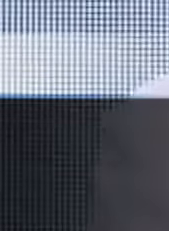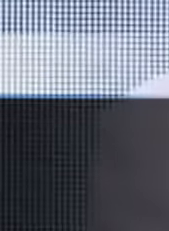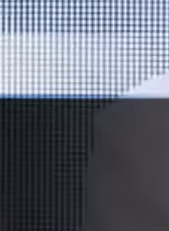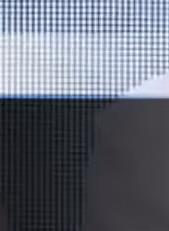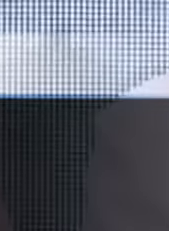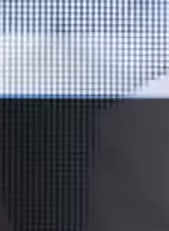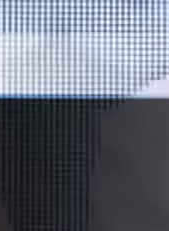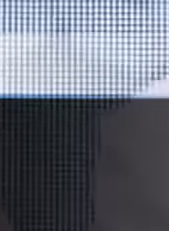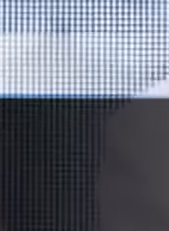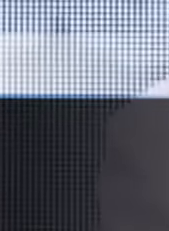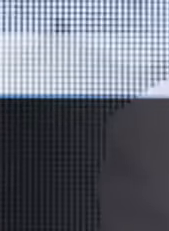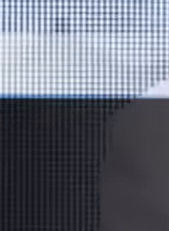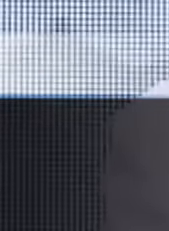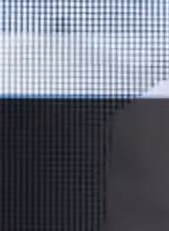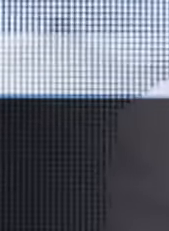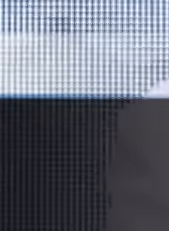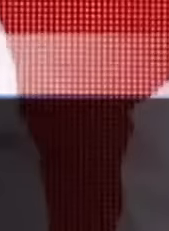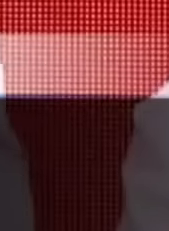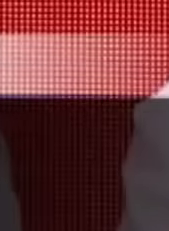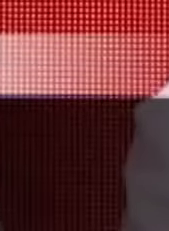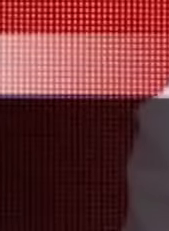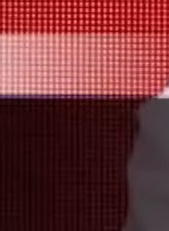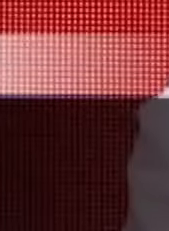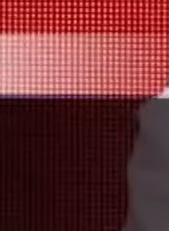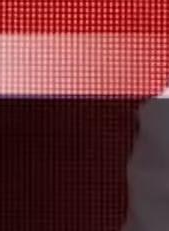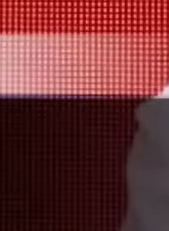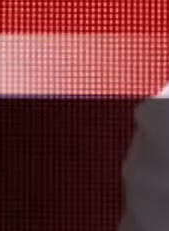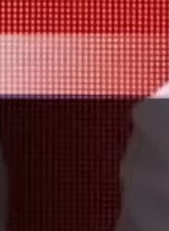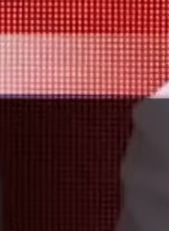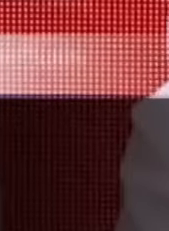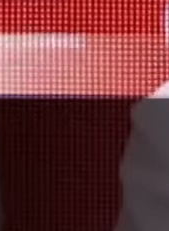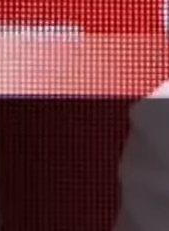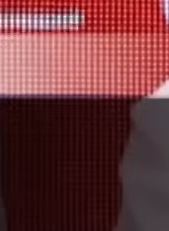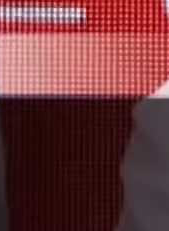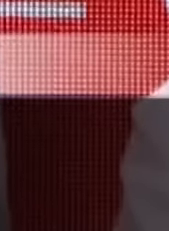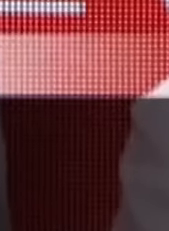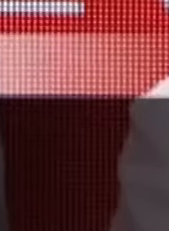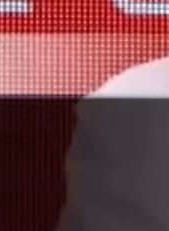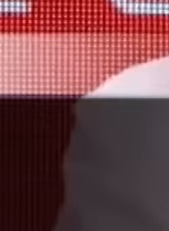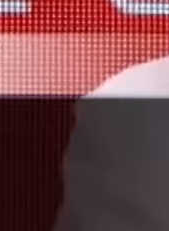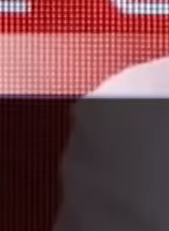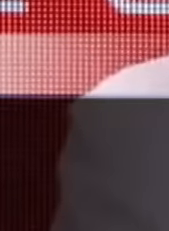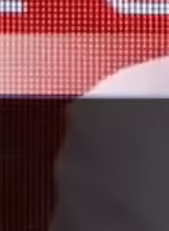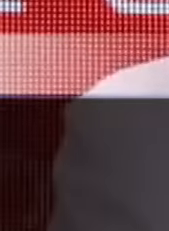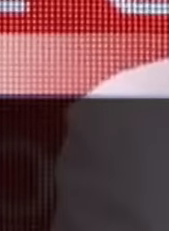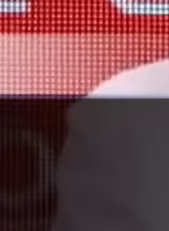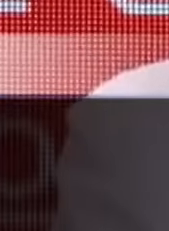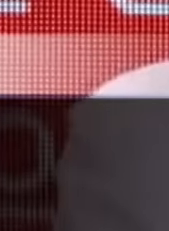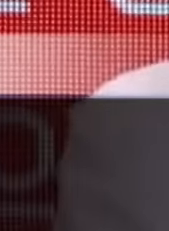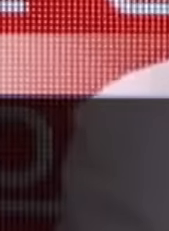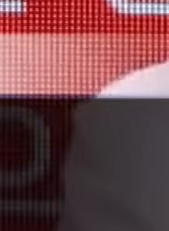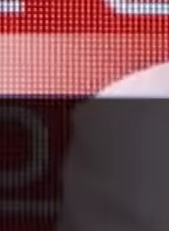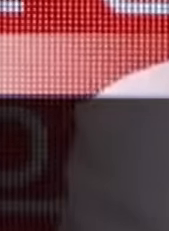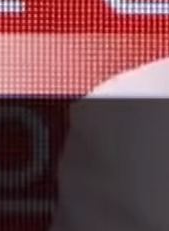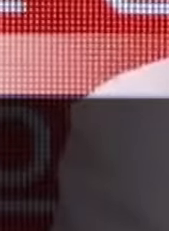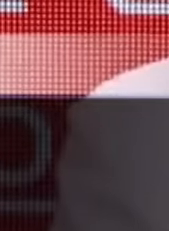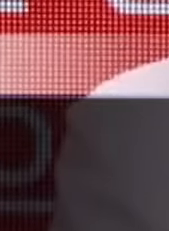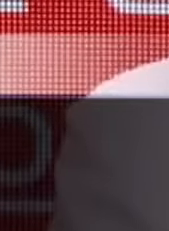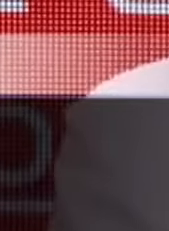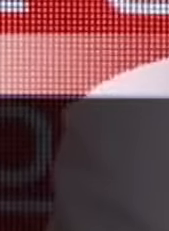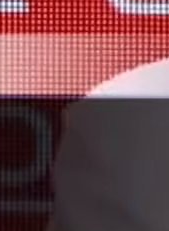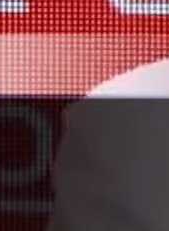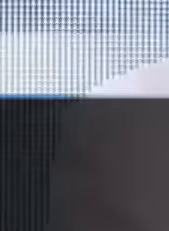모아주십시오. 12시간입니다. 이순신 장군께서 12척의 배로 나라를 구하셨습니다. 12시간,